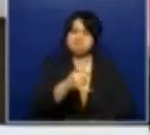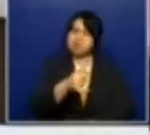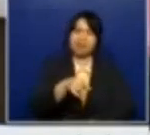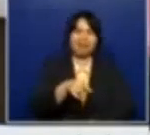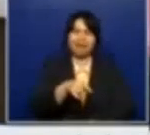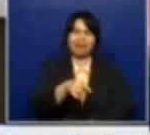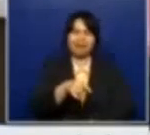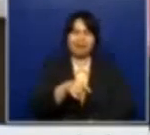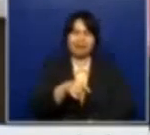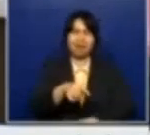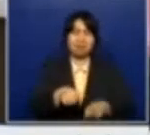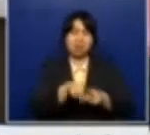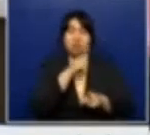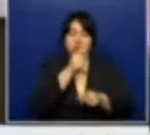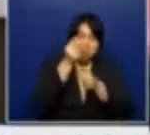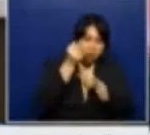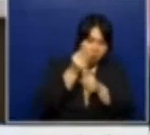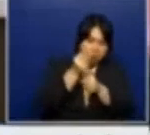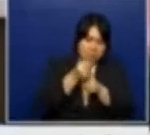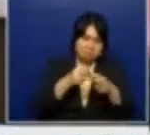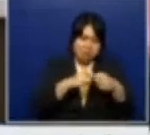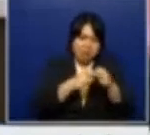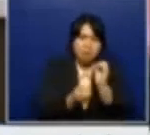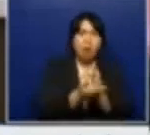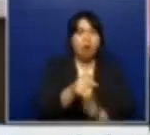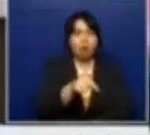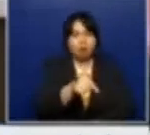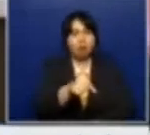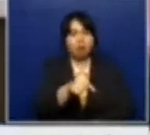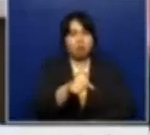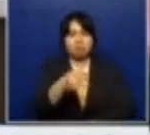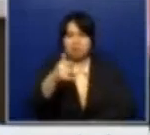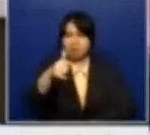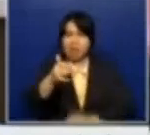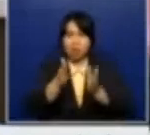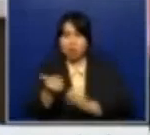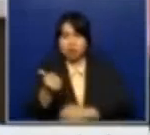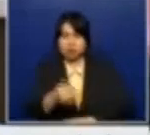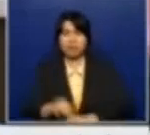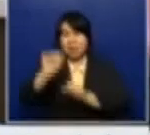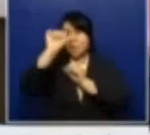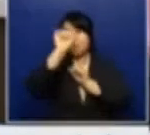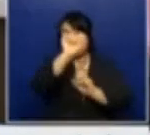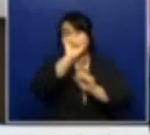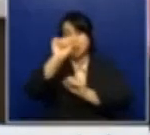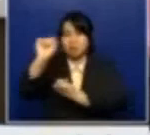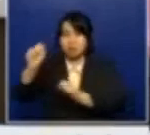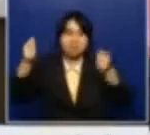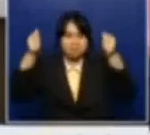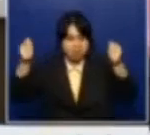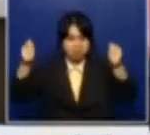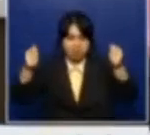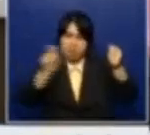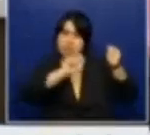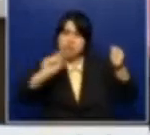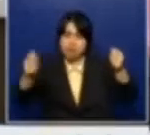วัตถุประสงค์ของพี่น้องนักเรียนนักศึกษาโปสเตอร์ต่างๆที่เขียนควรจะตรวจสอบนะ